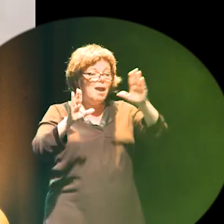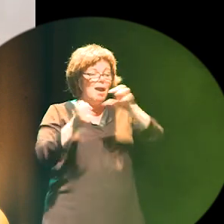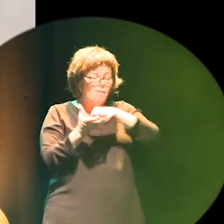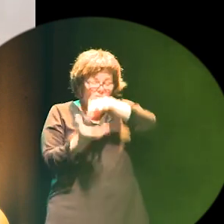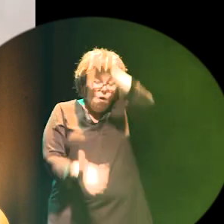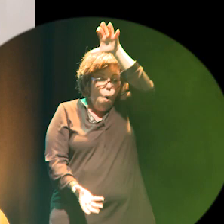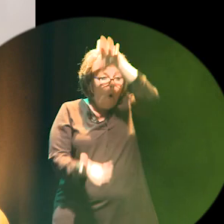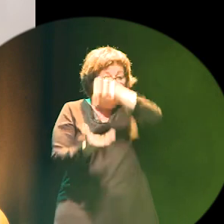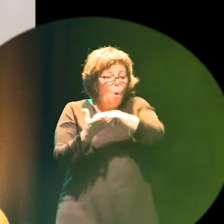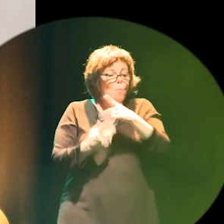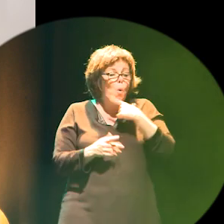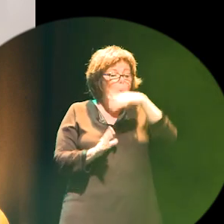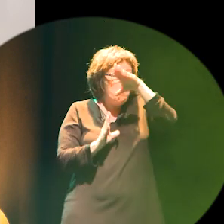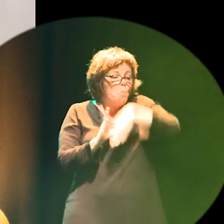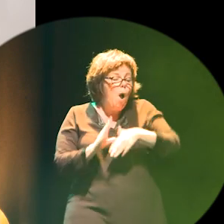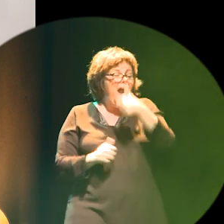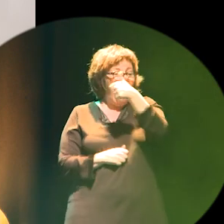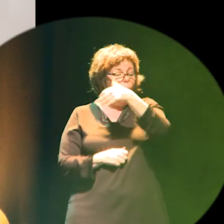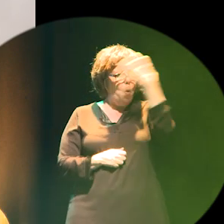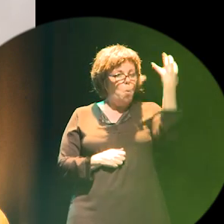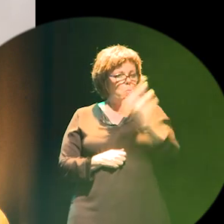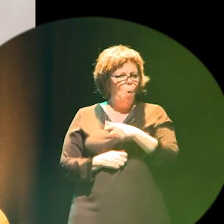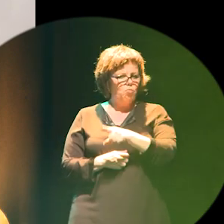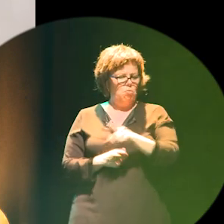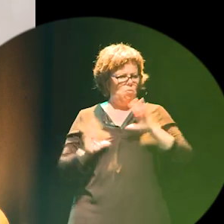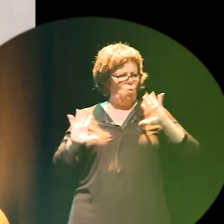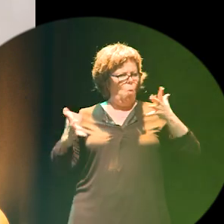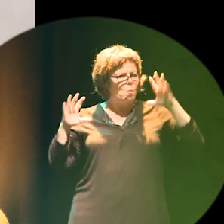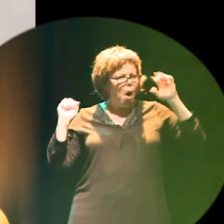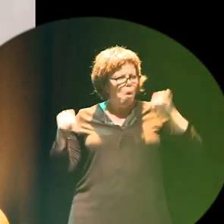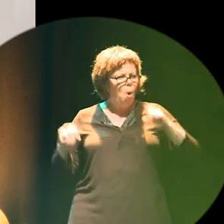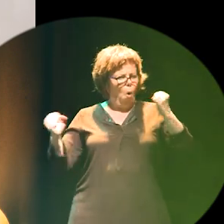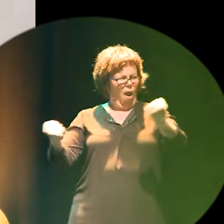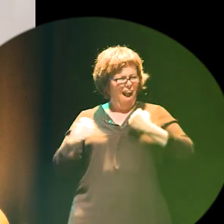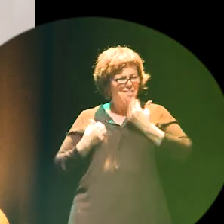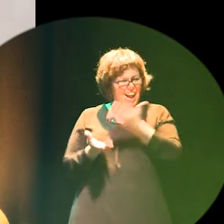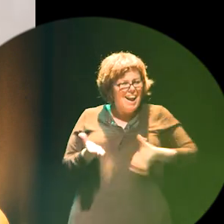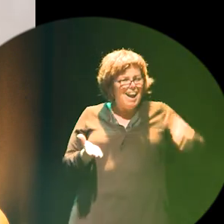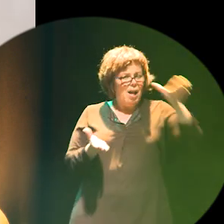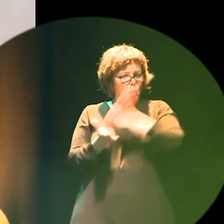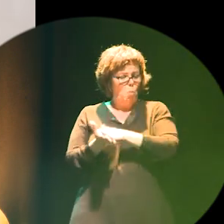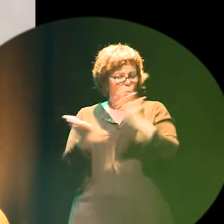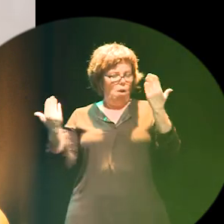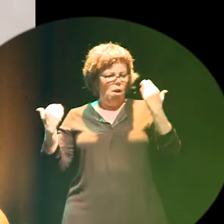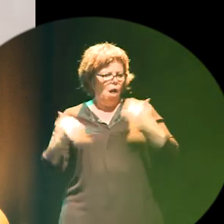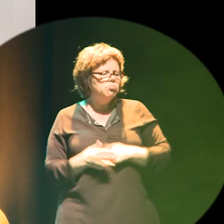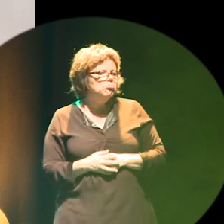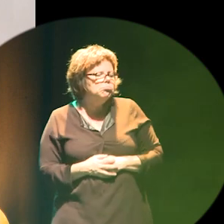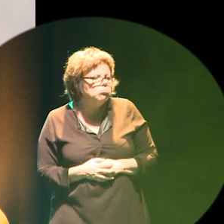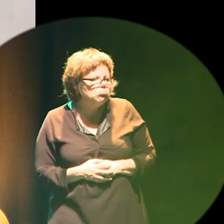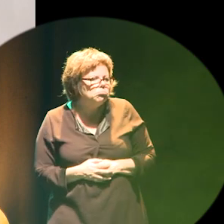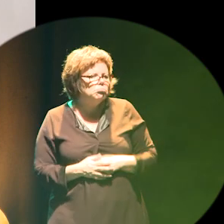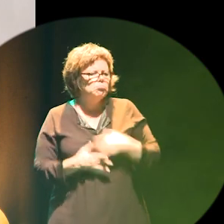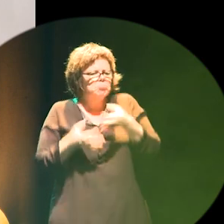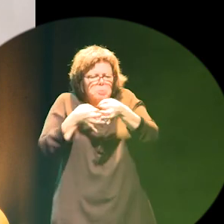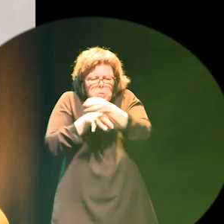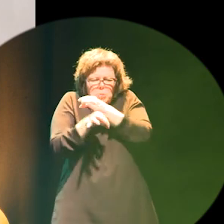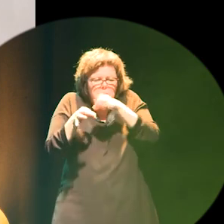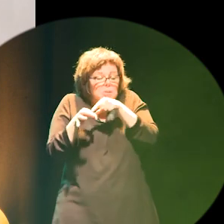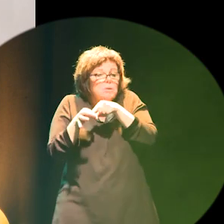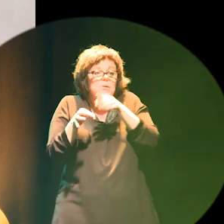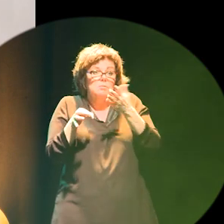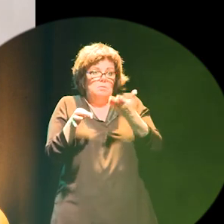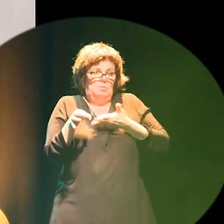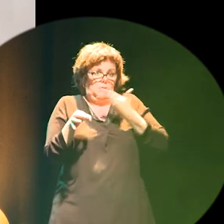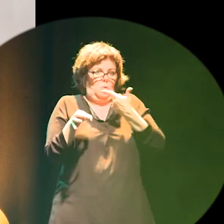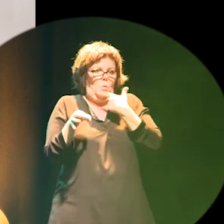sur Terre. Comment est-ce que c'est possible? Eh bien, le phytoplancton sont des organismes unicellulaires qui se multiplient